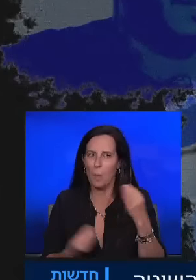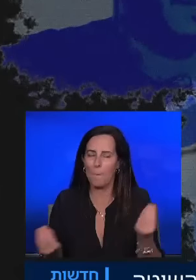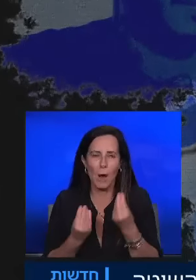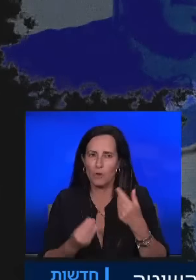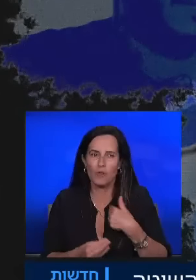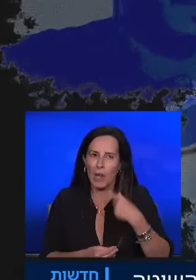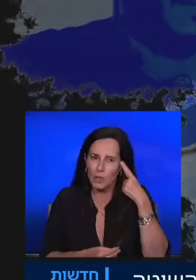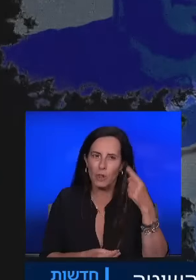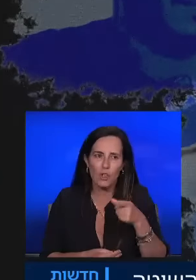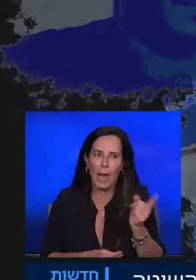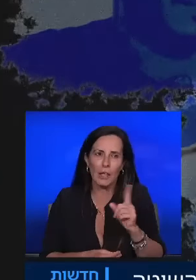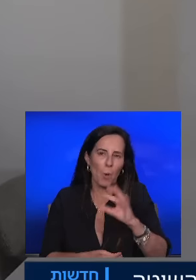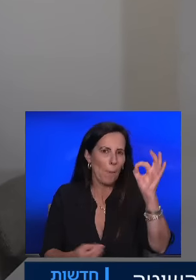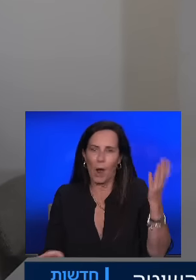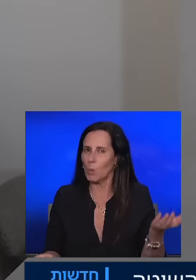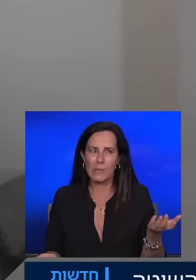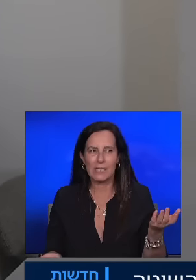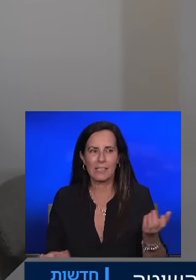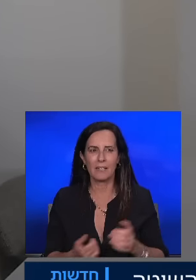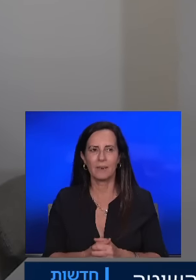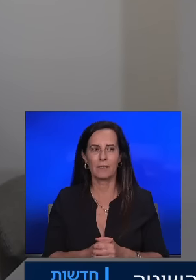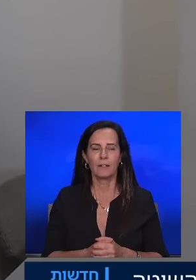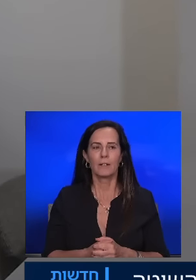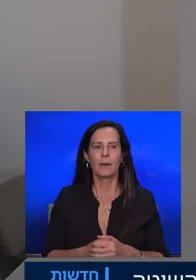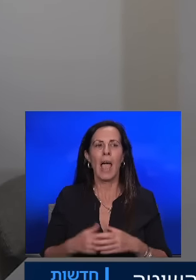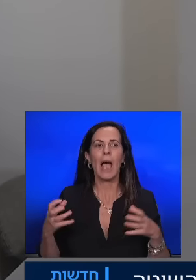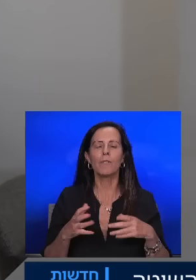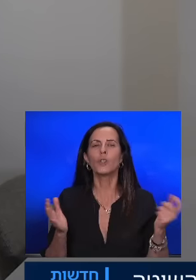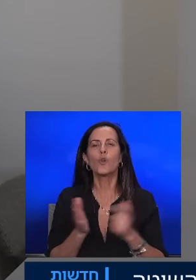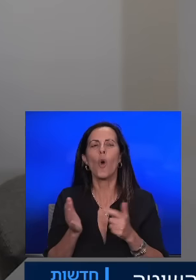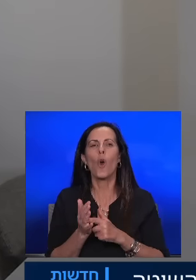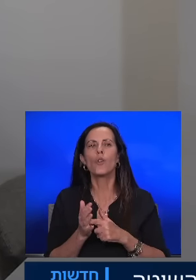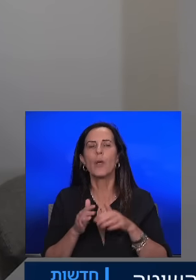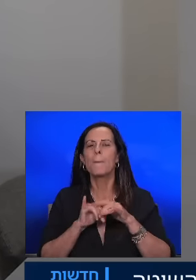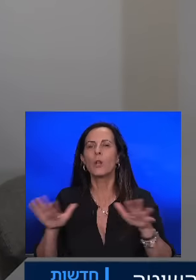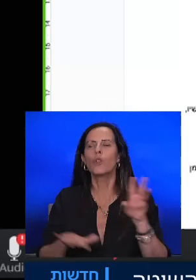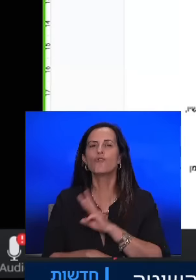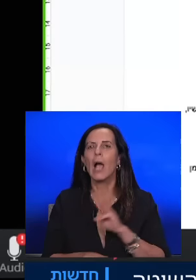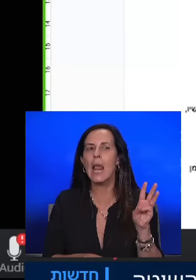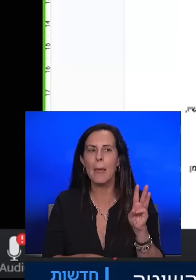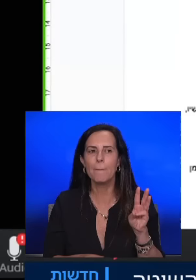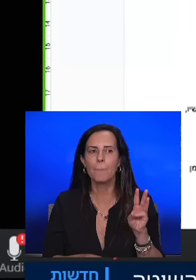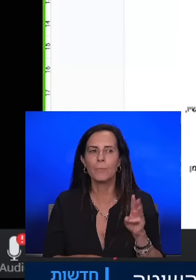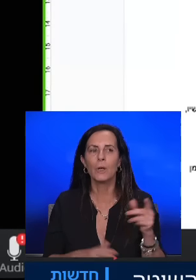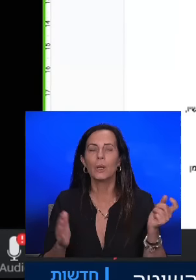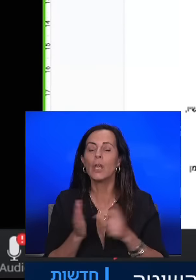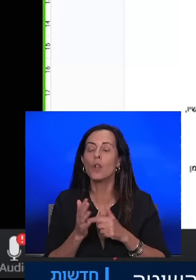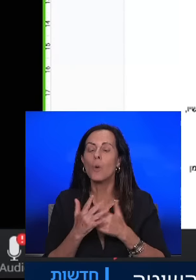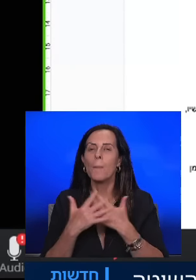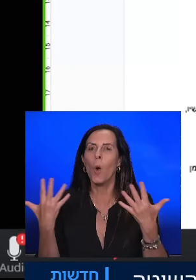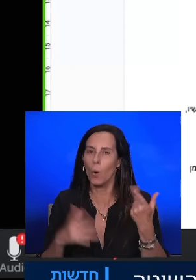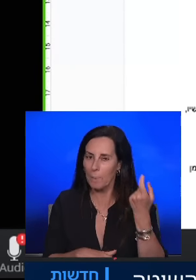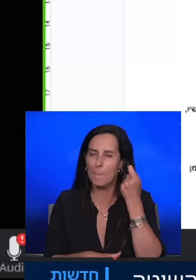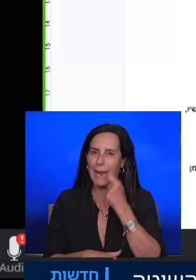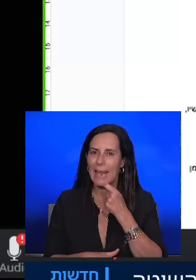יודע שאתם לא 100%. חברת פאפה דיגיטל דורשת כעת מיליוני שקלים שהם דרשו בבוררות